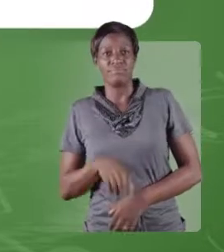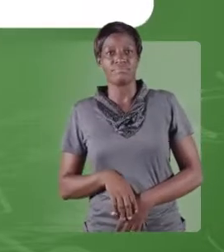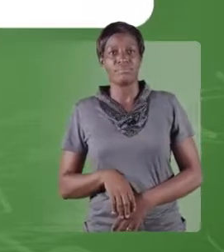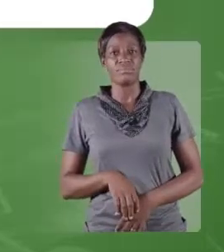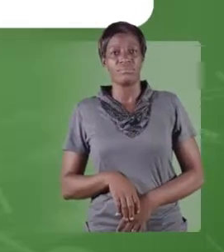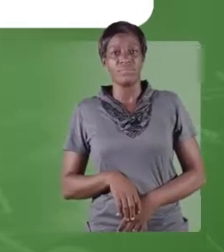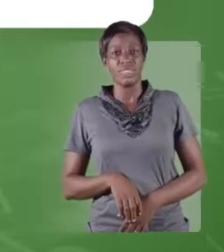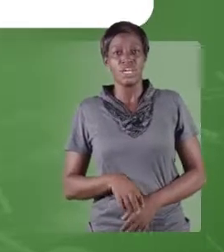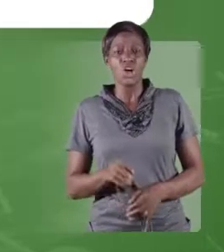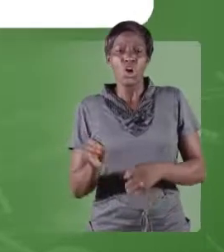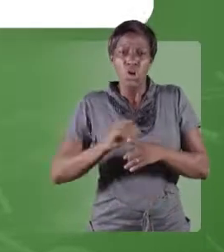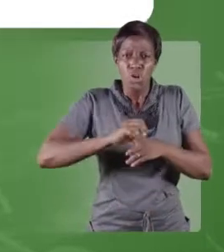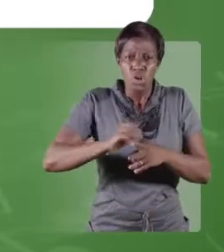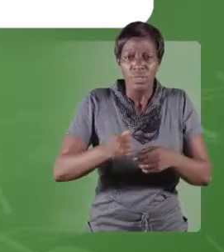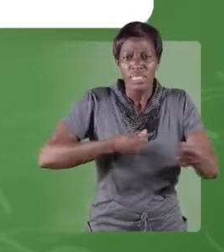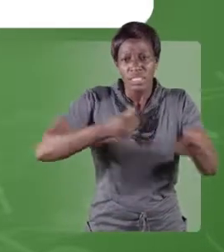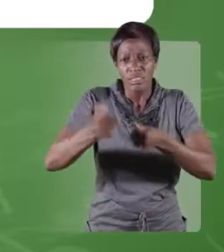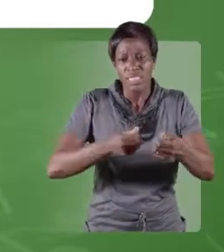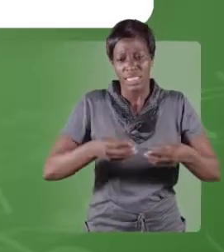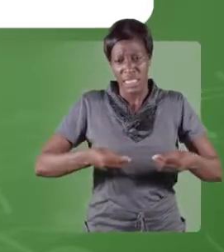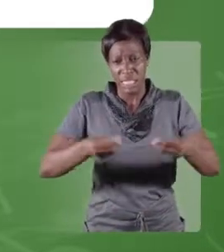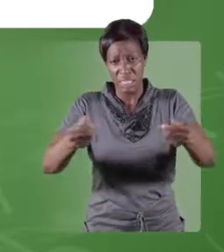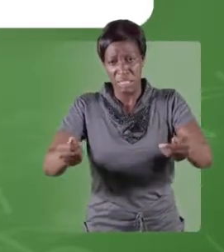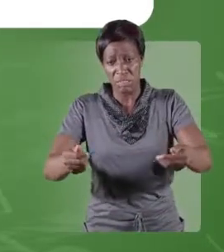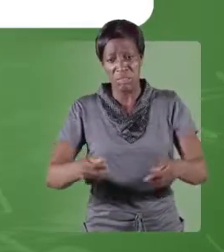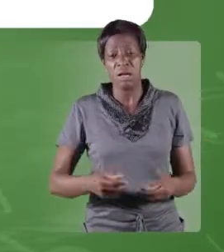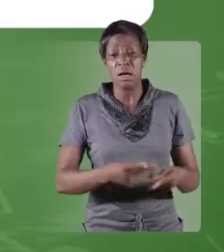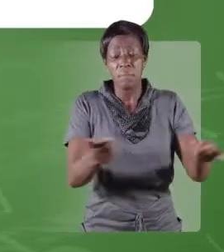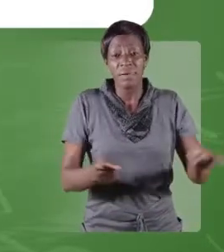de l'administration des territoires placés sous tutelle.